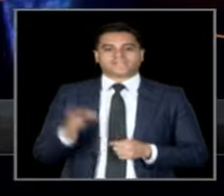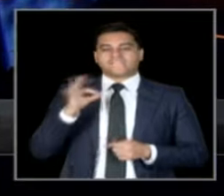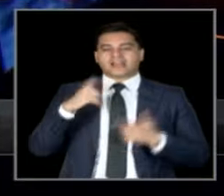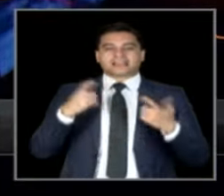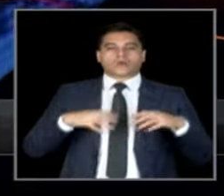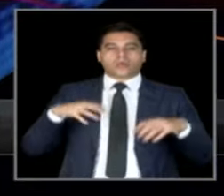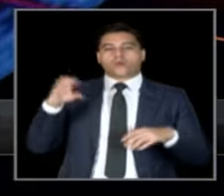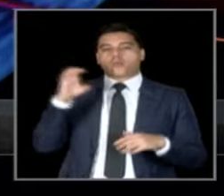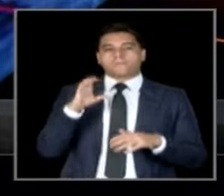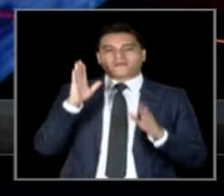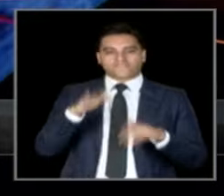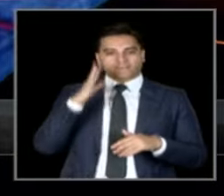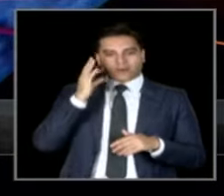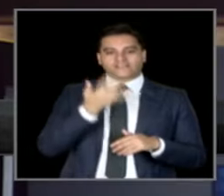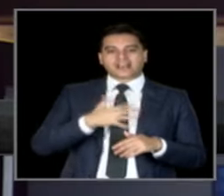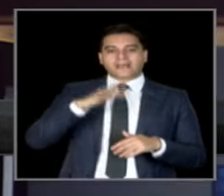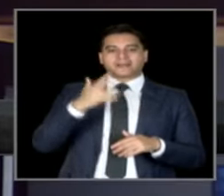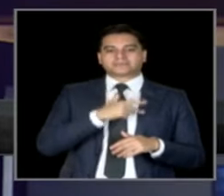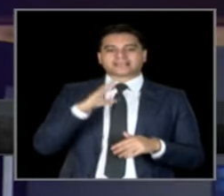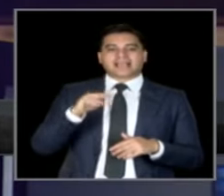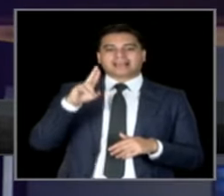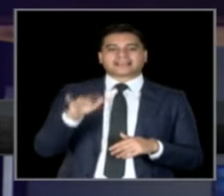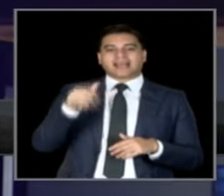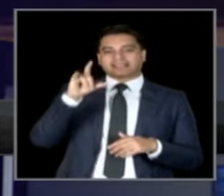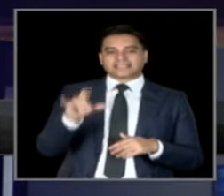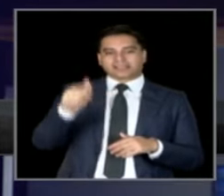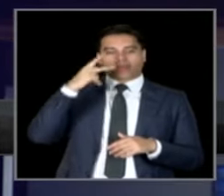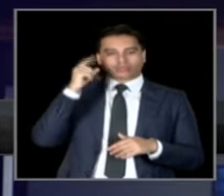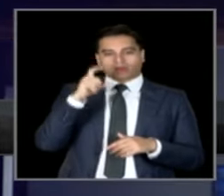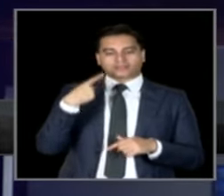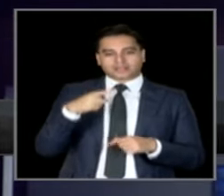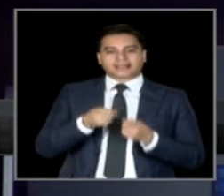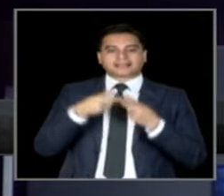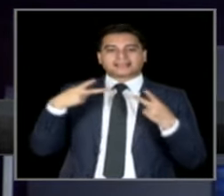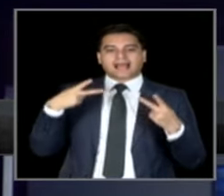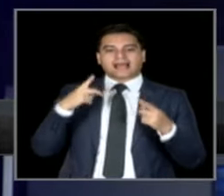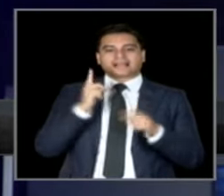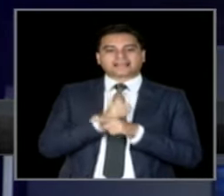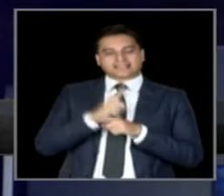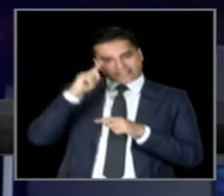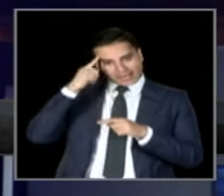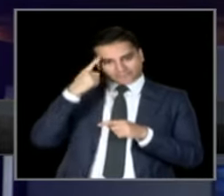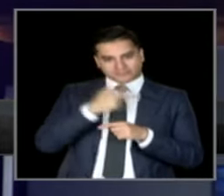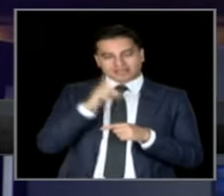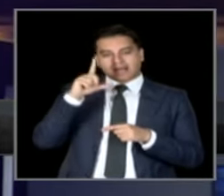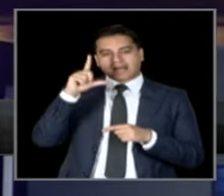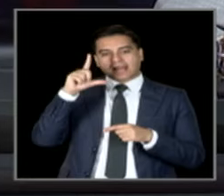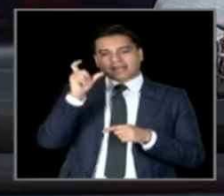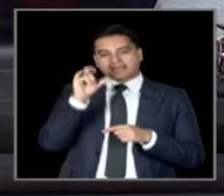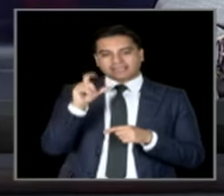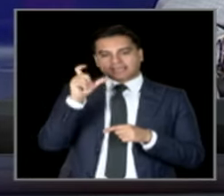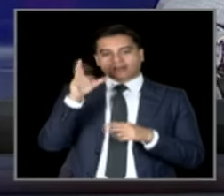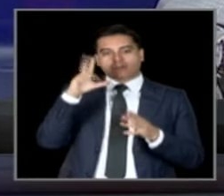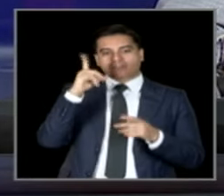أي دولة أوروبية يقع خليج كاتانيا؟ إيطاليا. صح. انتهى الدرس يا غبي. يا مسرحية الكاتب مصري لينين الرملي. صح. من